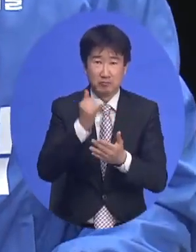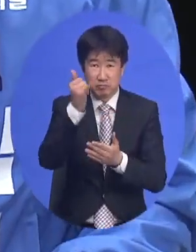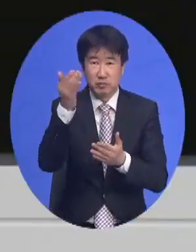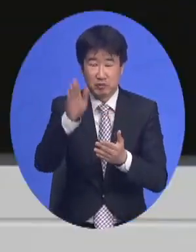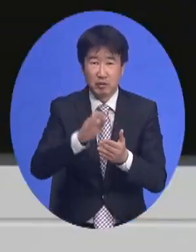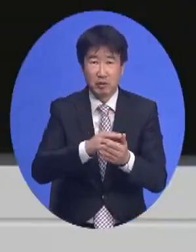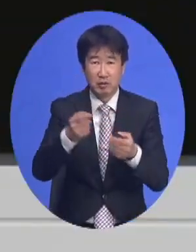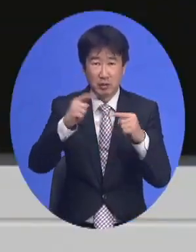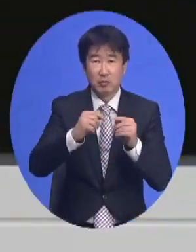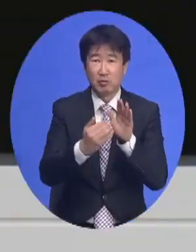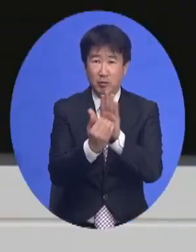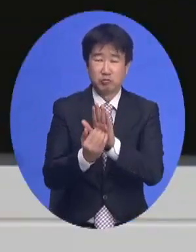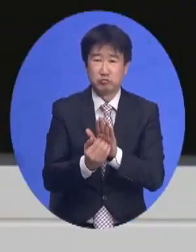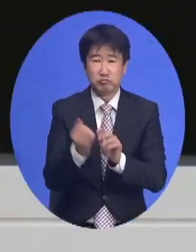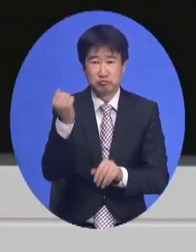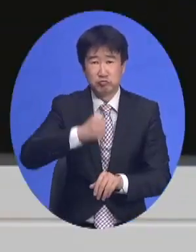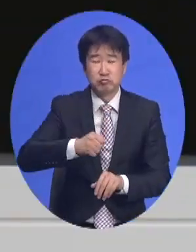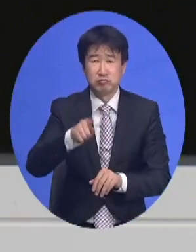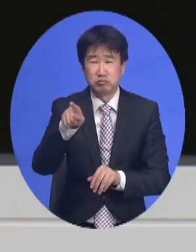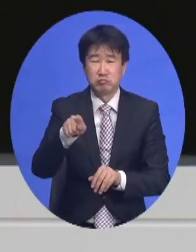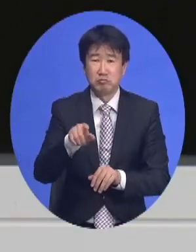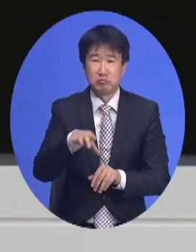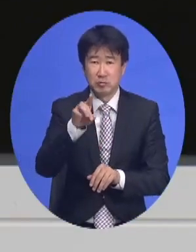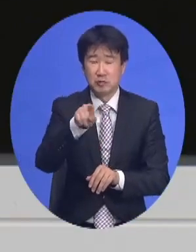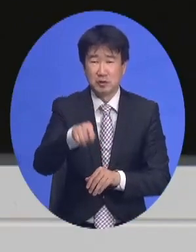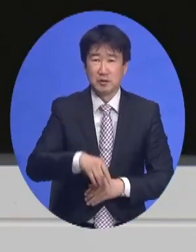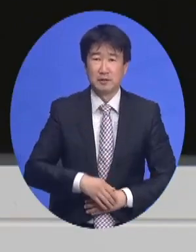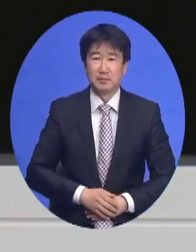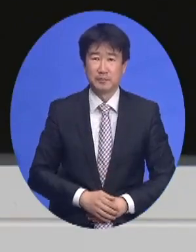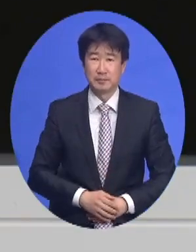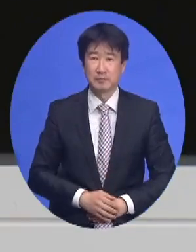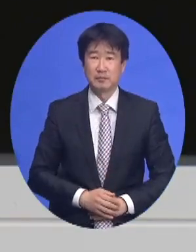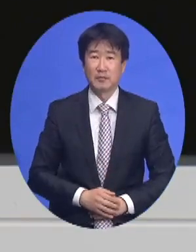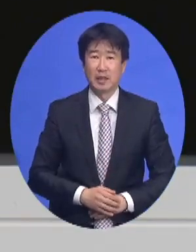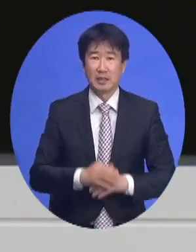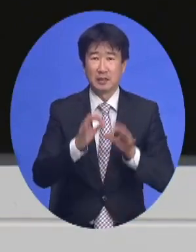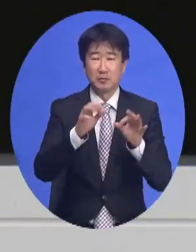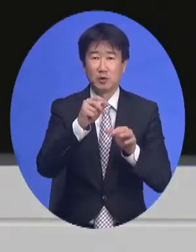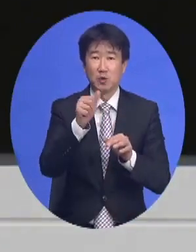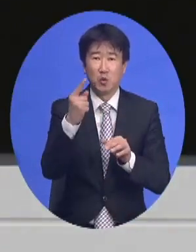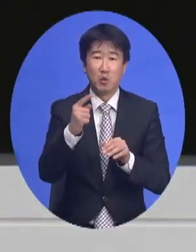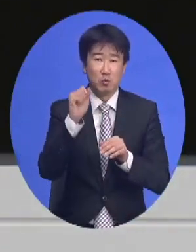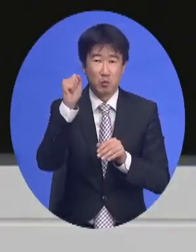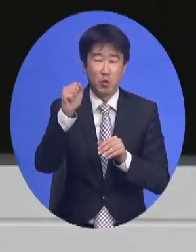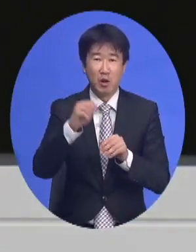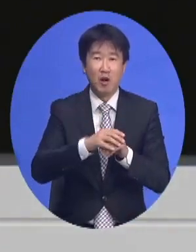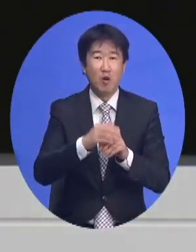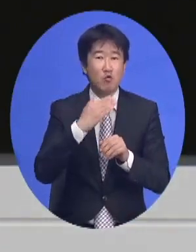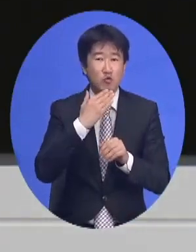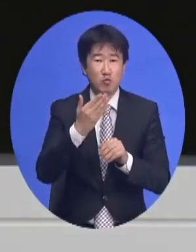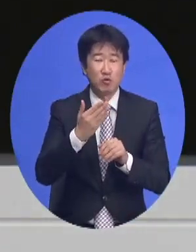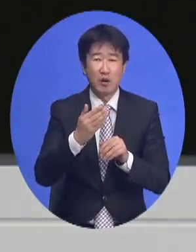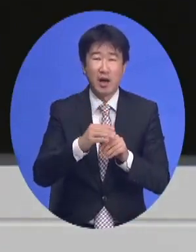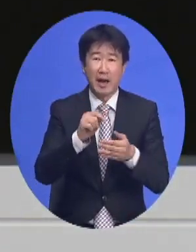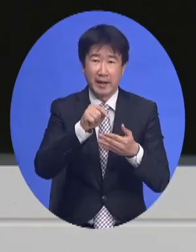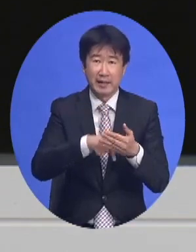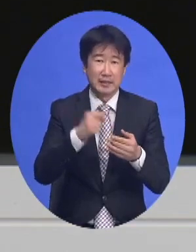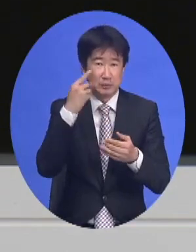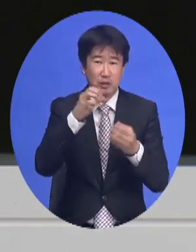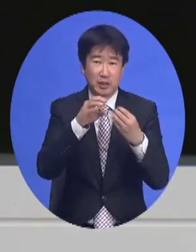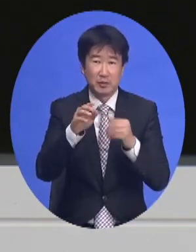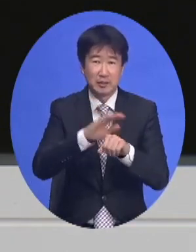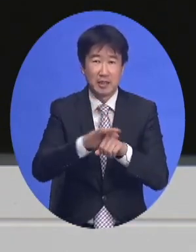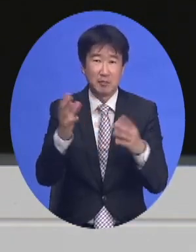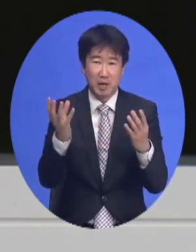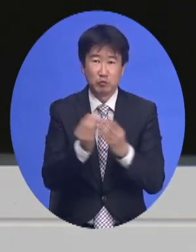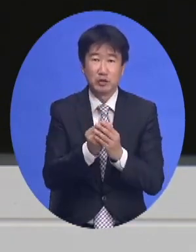그러면 네, 김정호 후보의 주도권이 마무리됐습니다. 네, 후보님들은 9분 안에 질문과 답변을